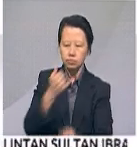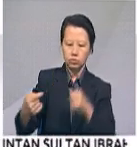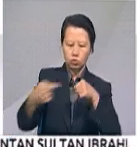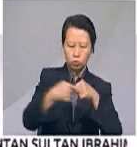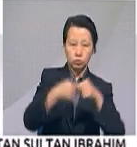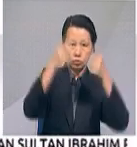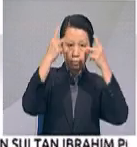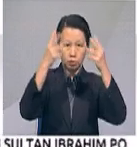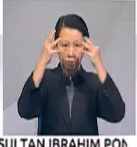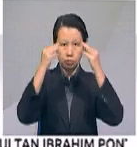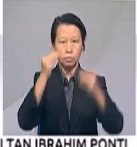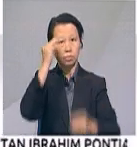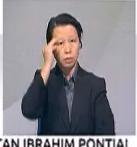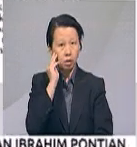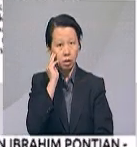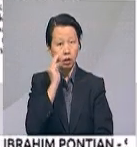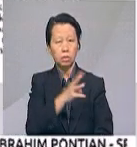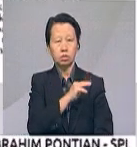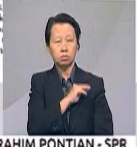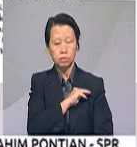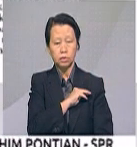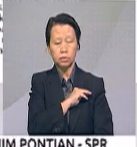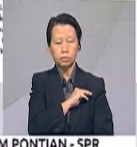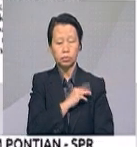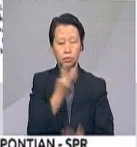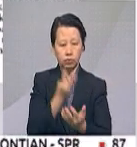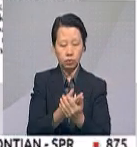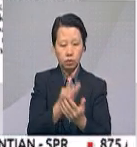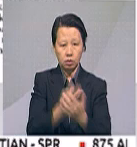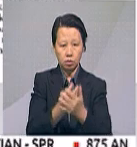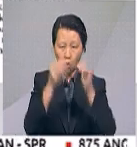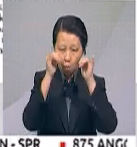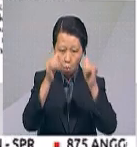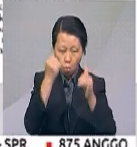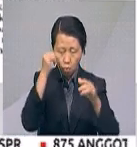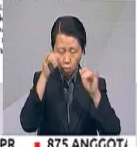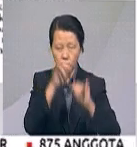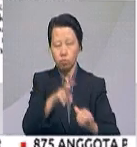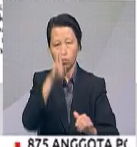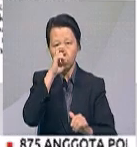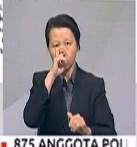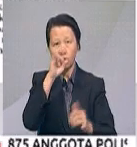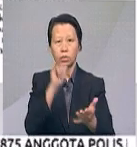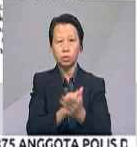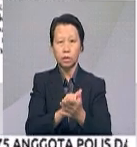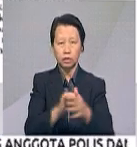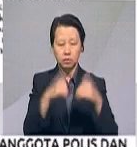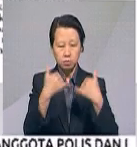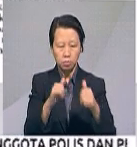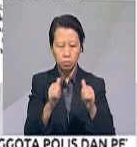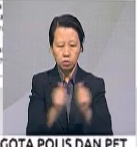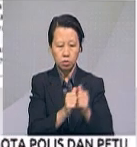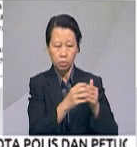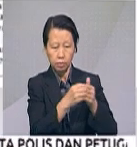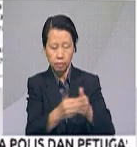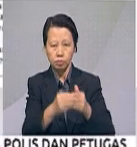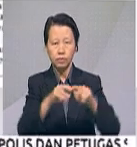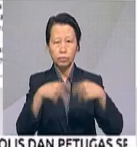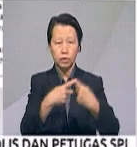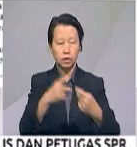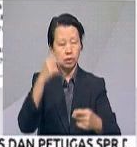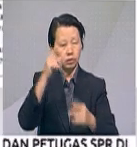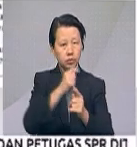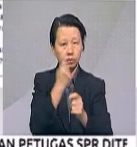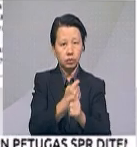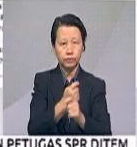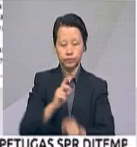Perdana Menteri Tun Dr. Mahathir Mohamad sebagai Menteri Kewangan defektor selain kononnya diperalat parti politik tertentu.